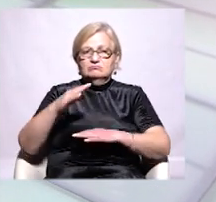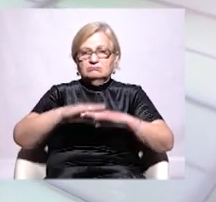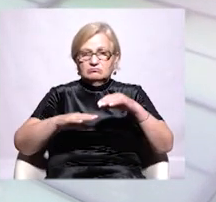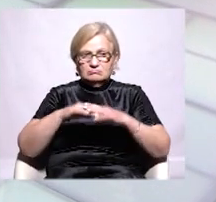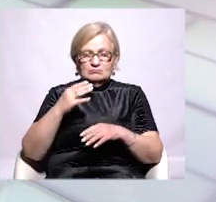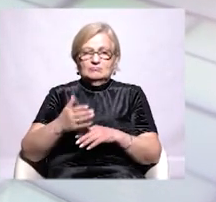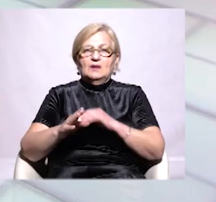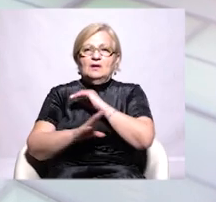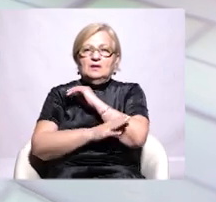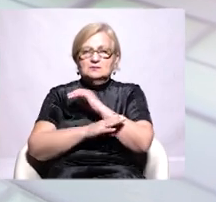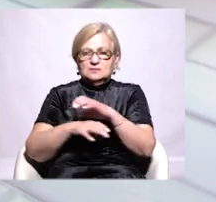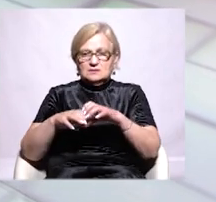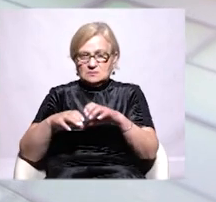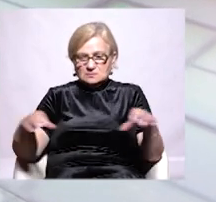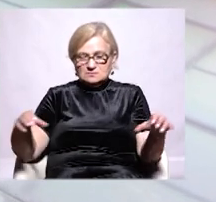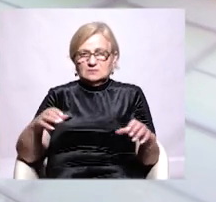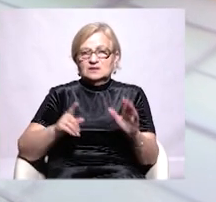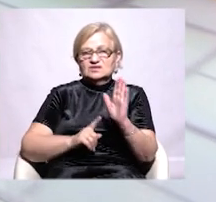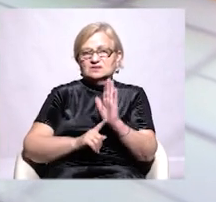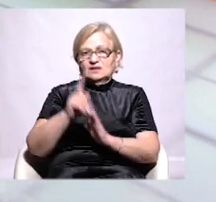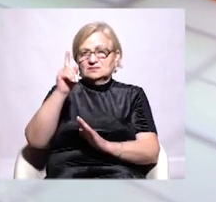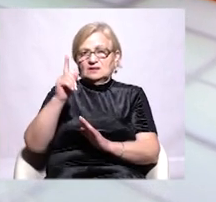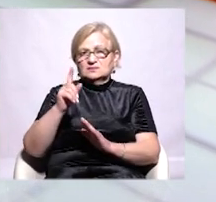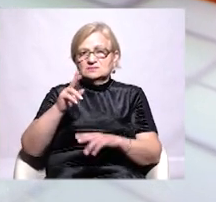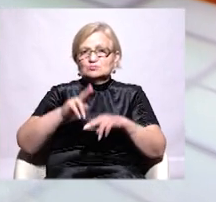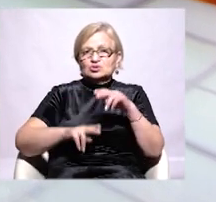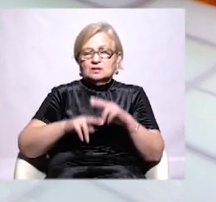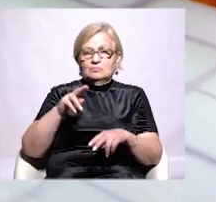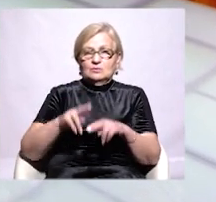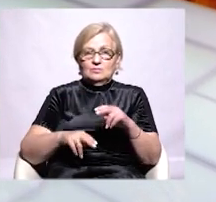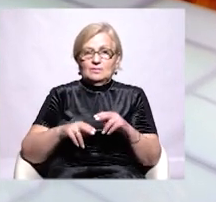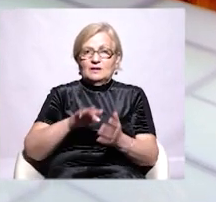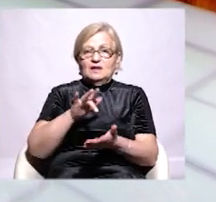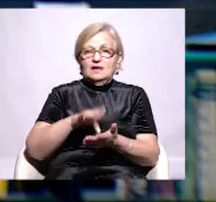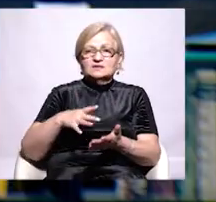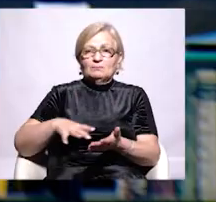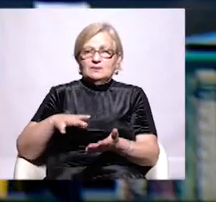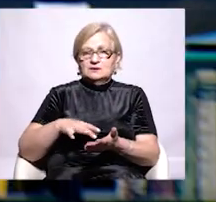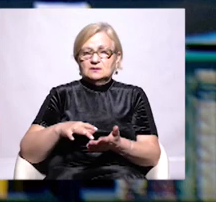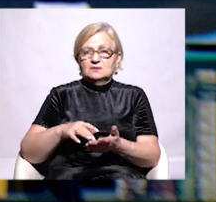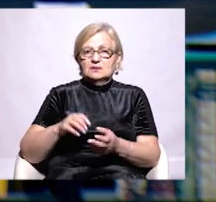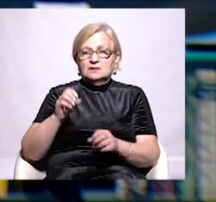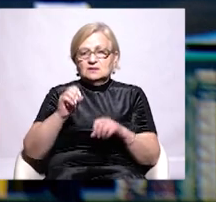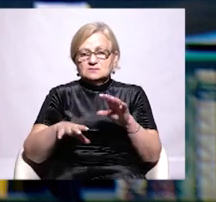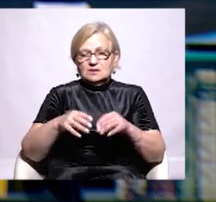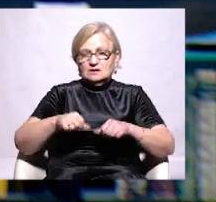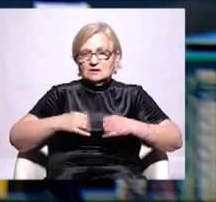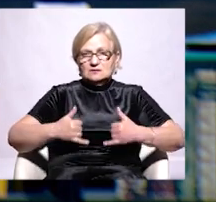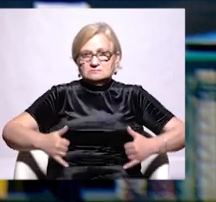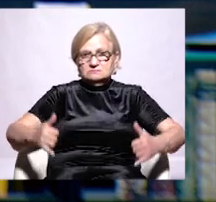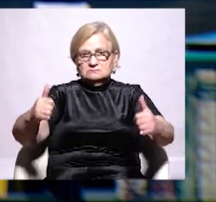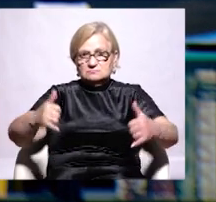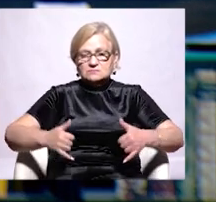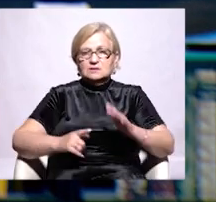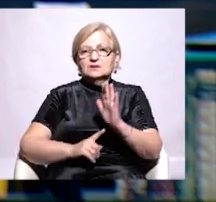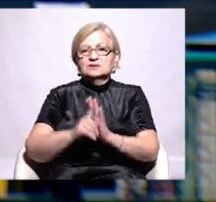არის ქვისმორი. Თითქოს ჩვენ თვალწინ იშლება სურათი, როგორ შენდება ახლა თბილისი. ჩაიყარა საძირკველი.